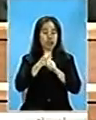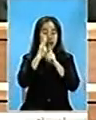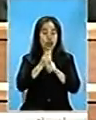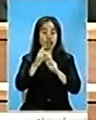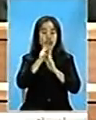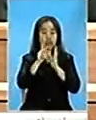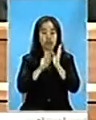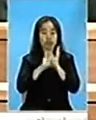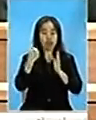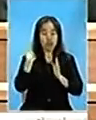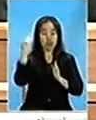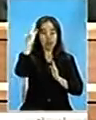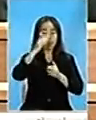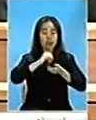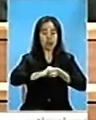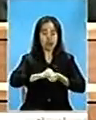ว่าการปรองดองจะเกิดขึ้นนะครับ